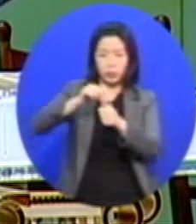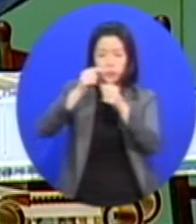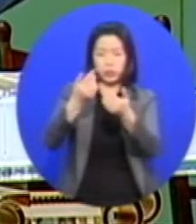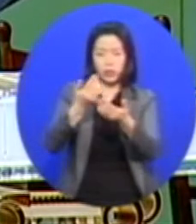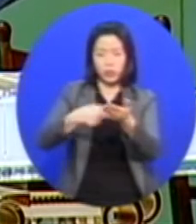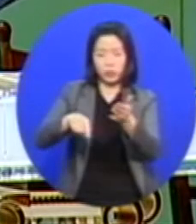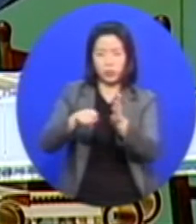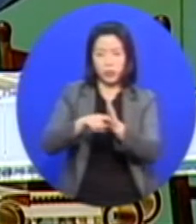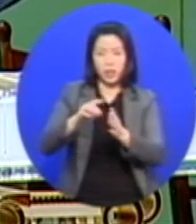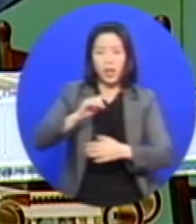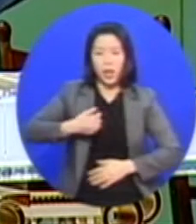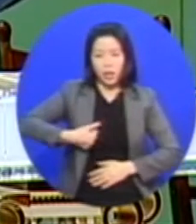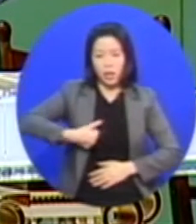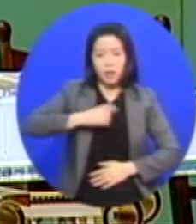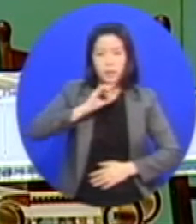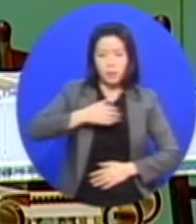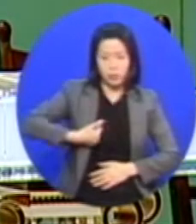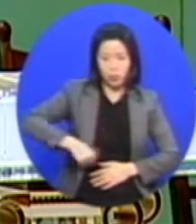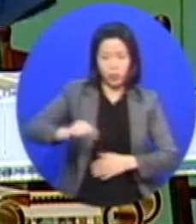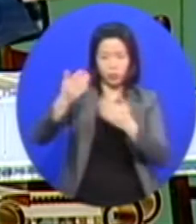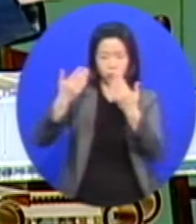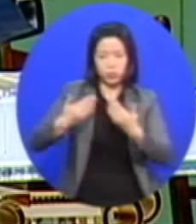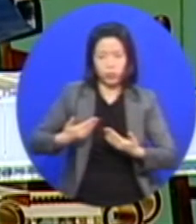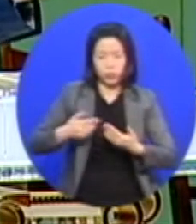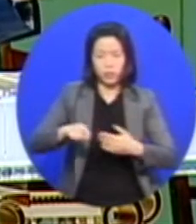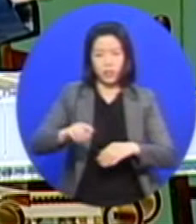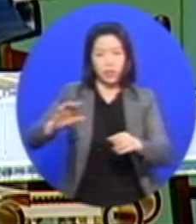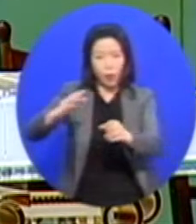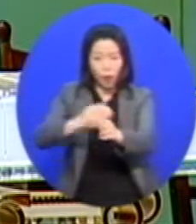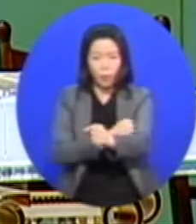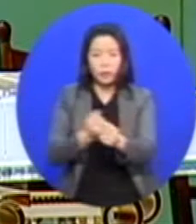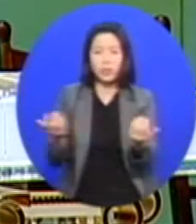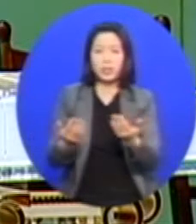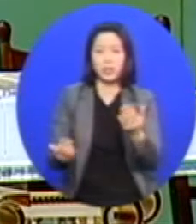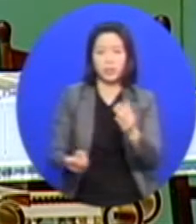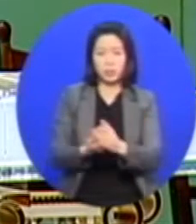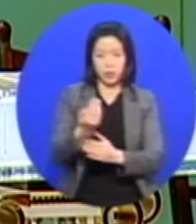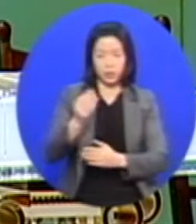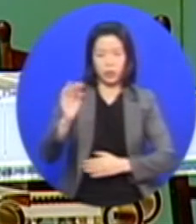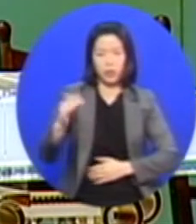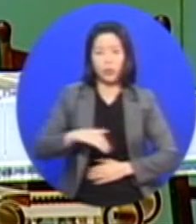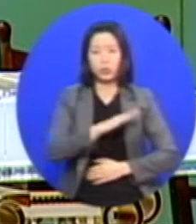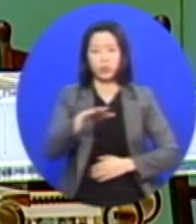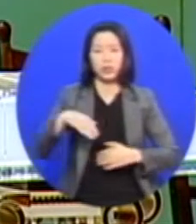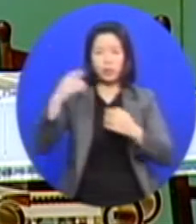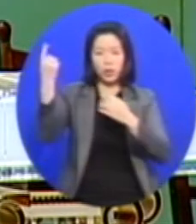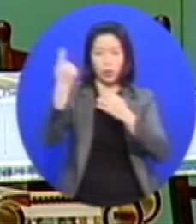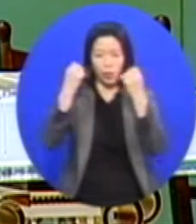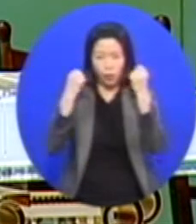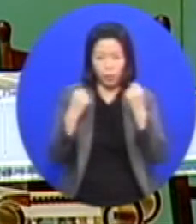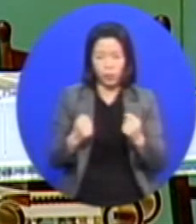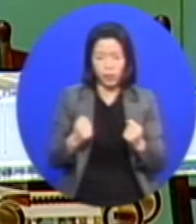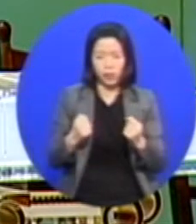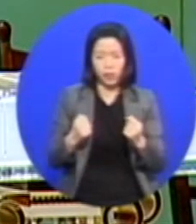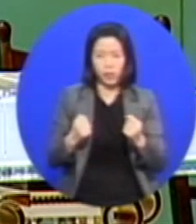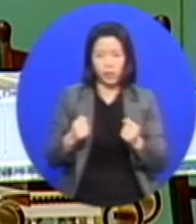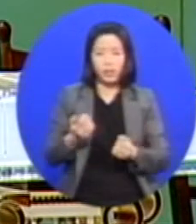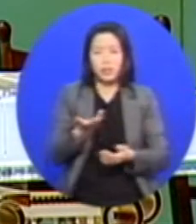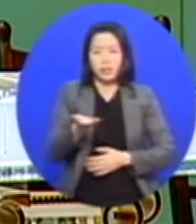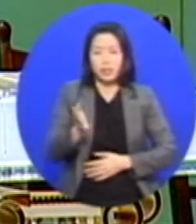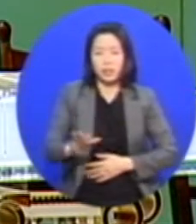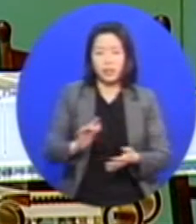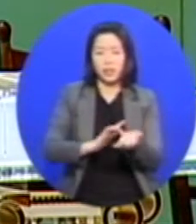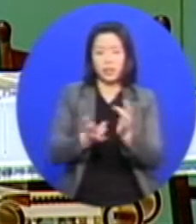독생자를 주셨어요 이 엄청난 일이 벌어졌어요 우리에게 입어 였어요 그런데도 예수님을